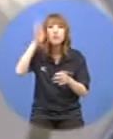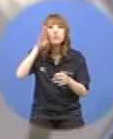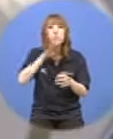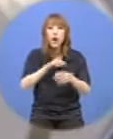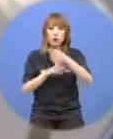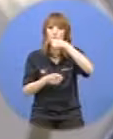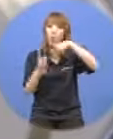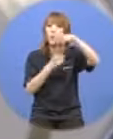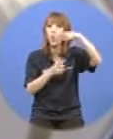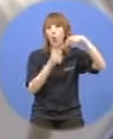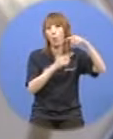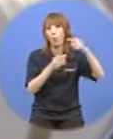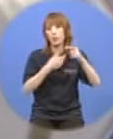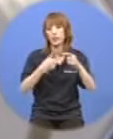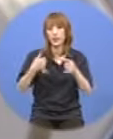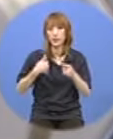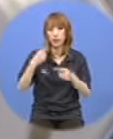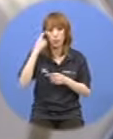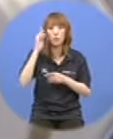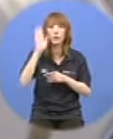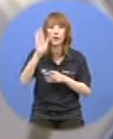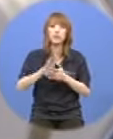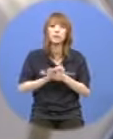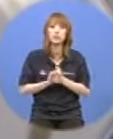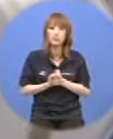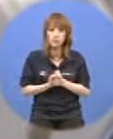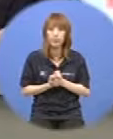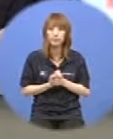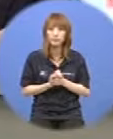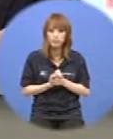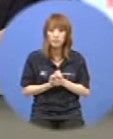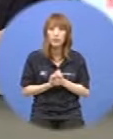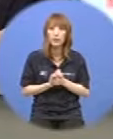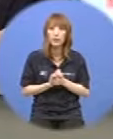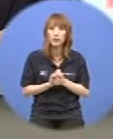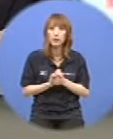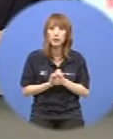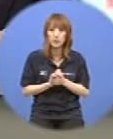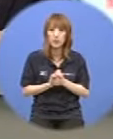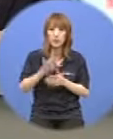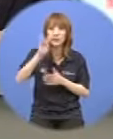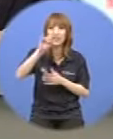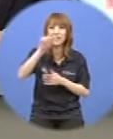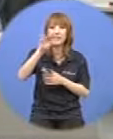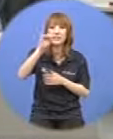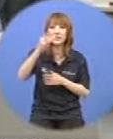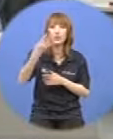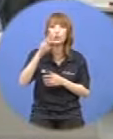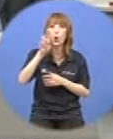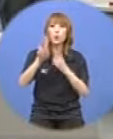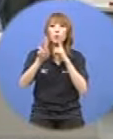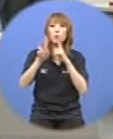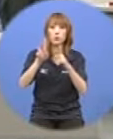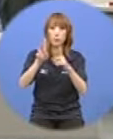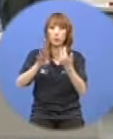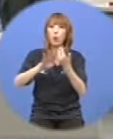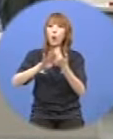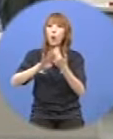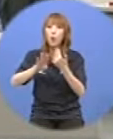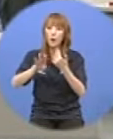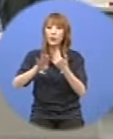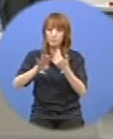することができたということだと思うんですけどね。 なるほどね。それから緊張といいますと、本当に他に先